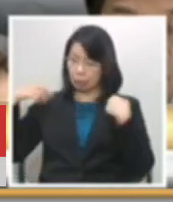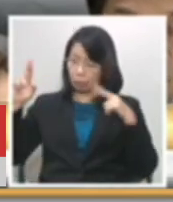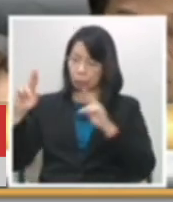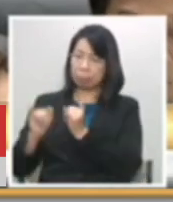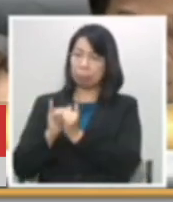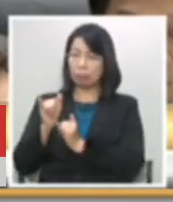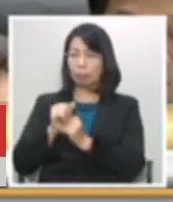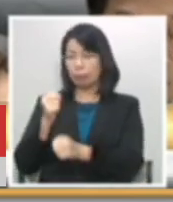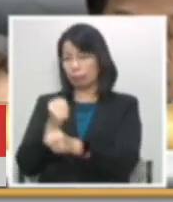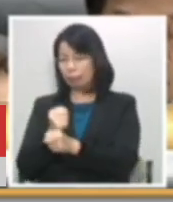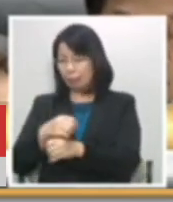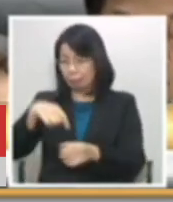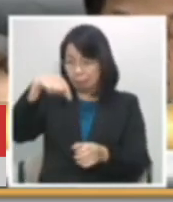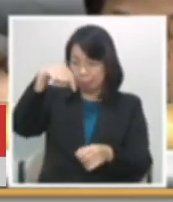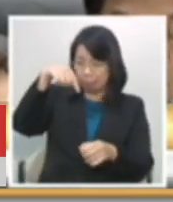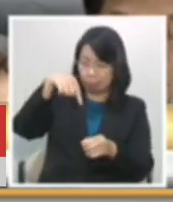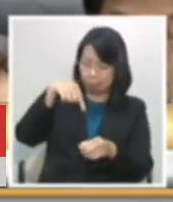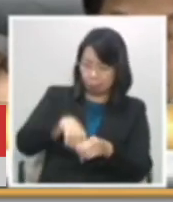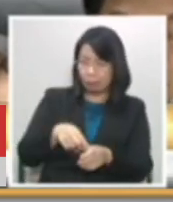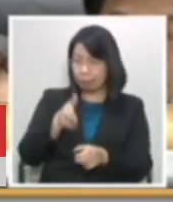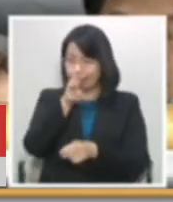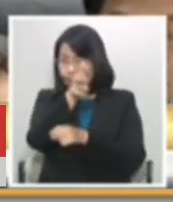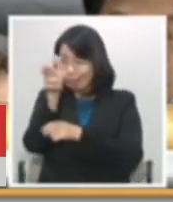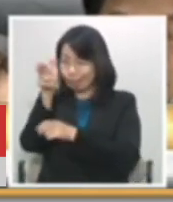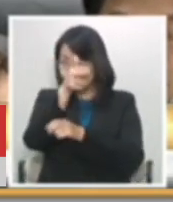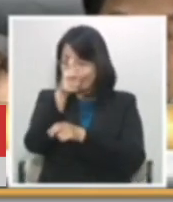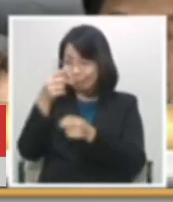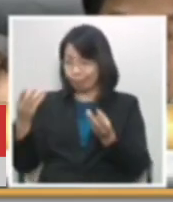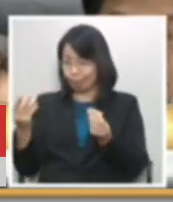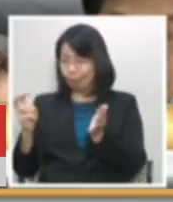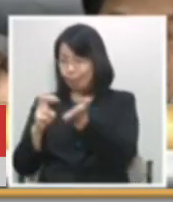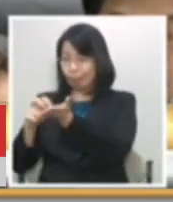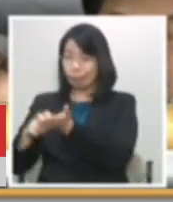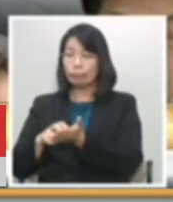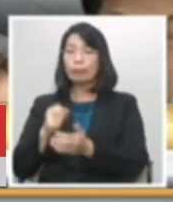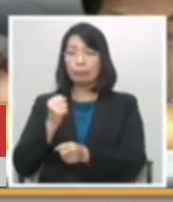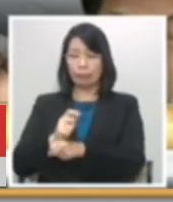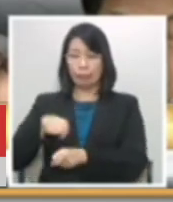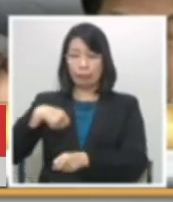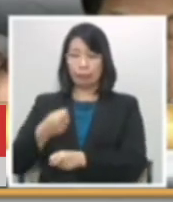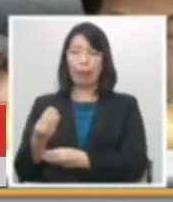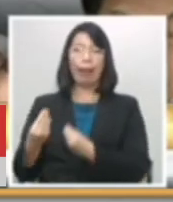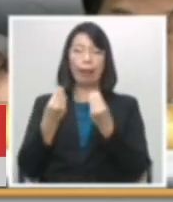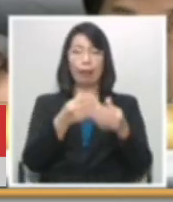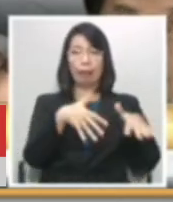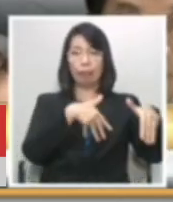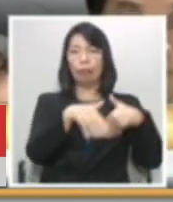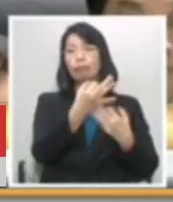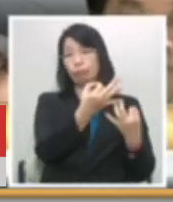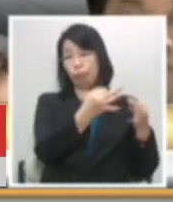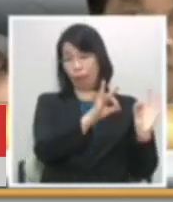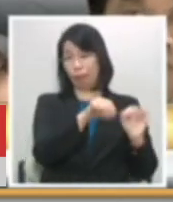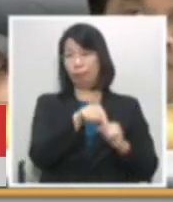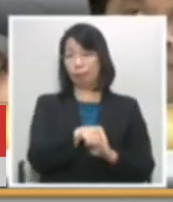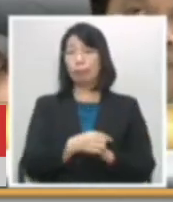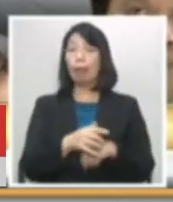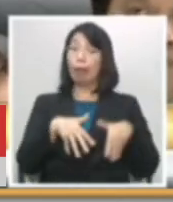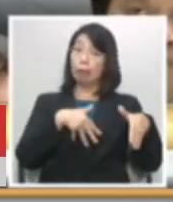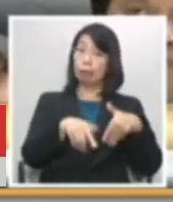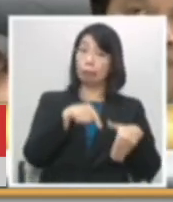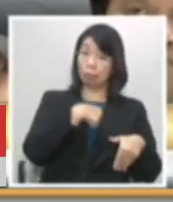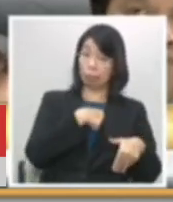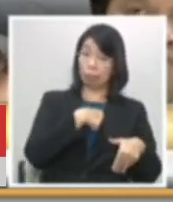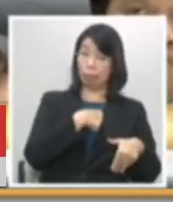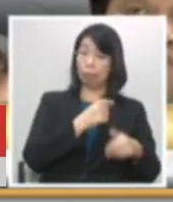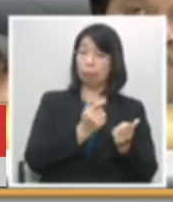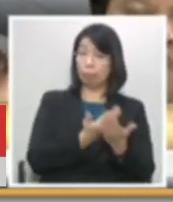ที่เป็นค่าใช้จ่ายในการออกโฉนดให้แก่ราษฎรโดยราษฎรไม่ต้อง